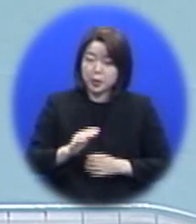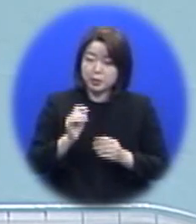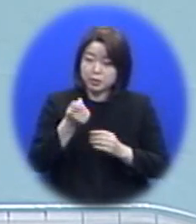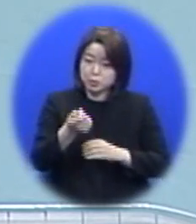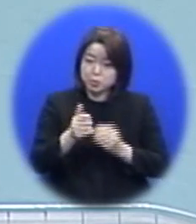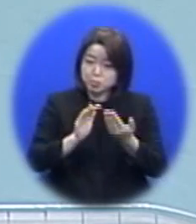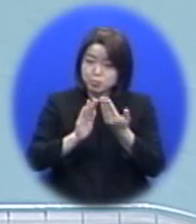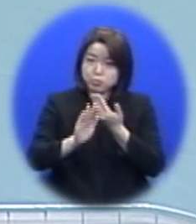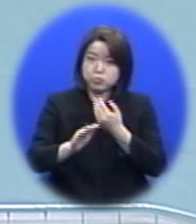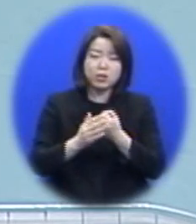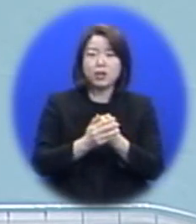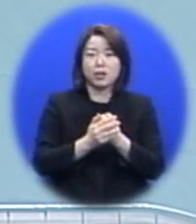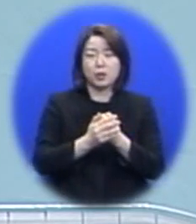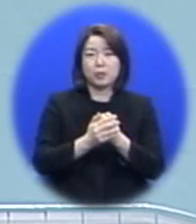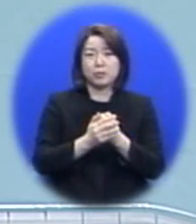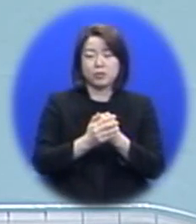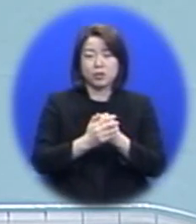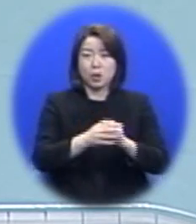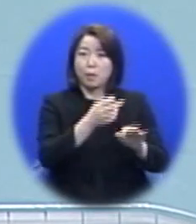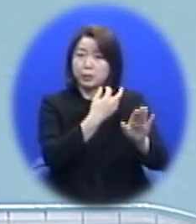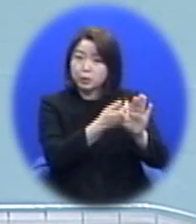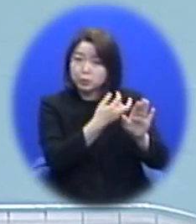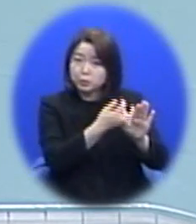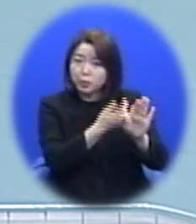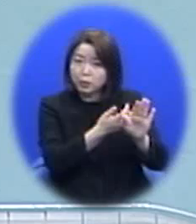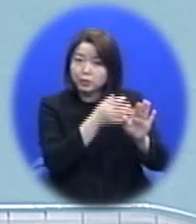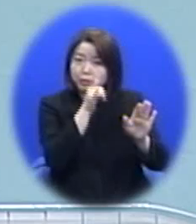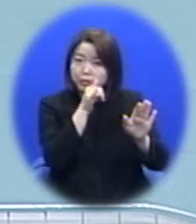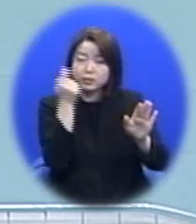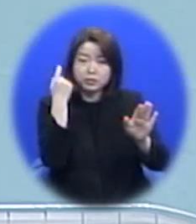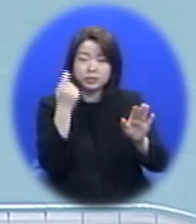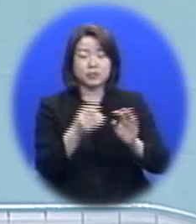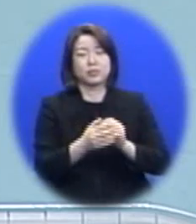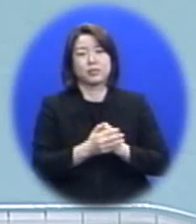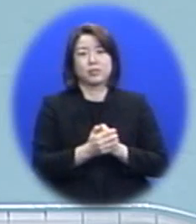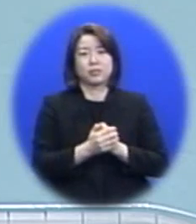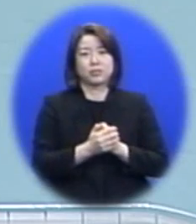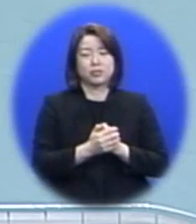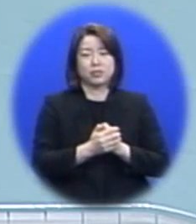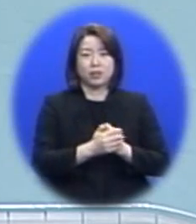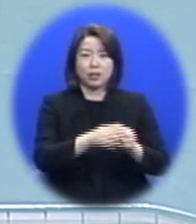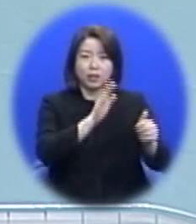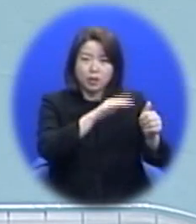있다가 방문을 노크를 하는 소리가 들리더니 여보,